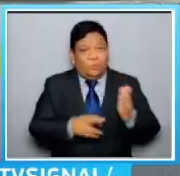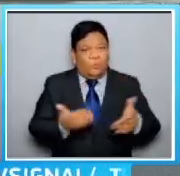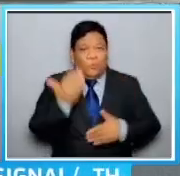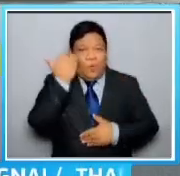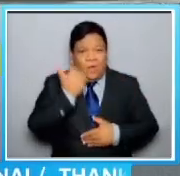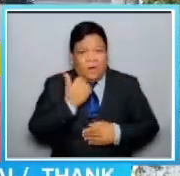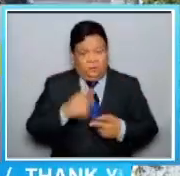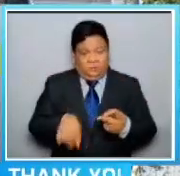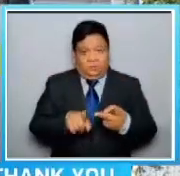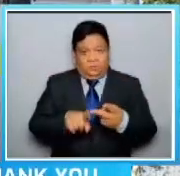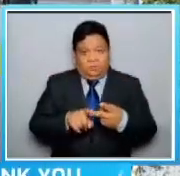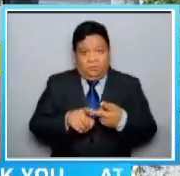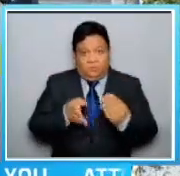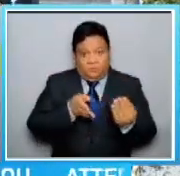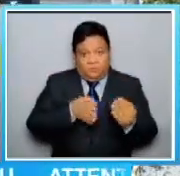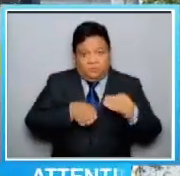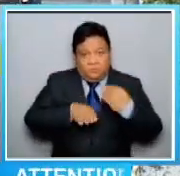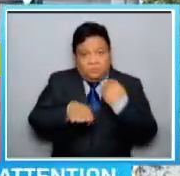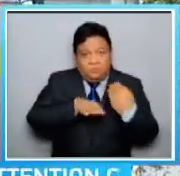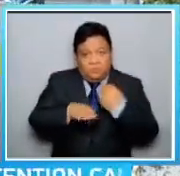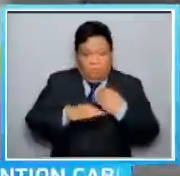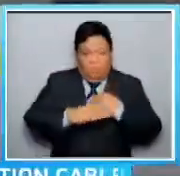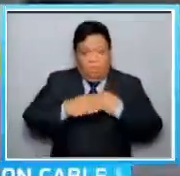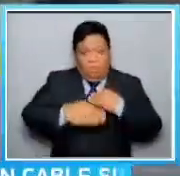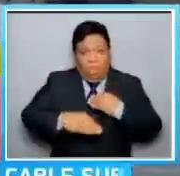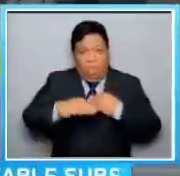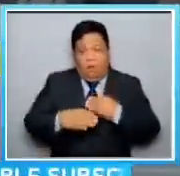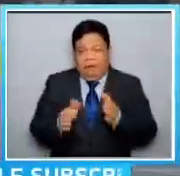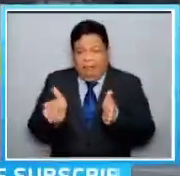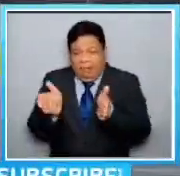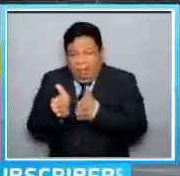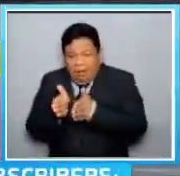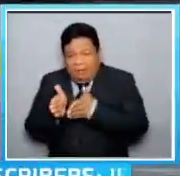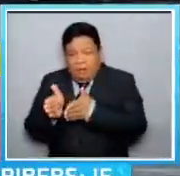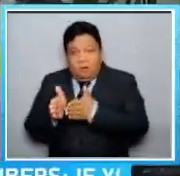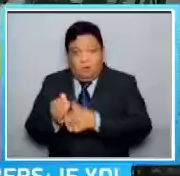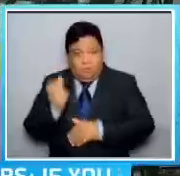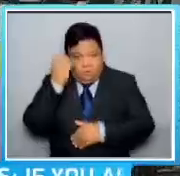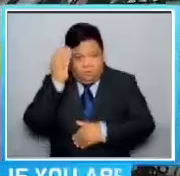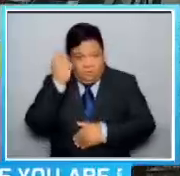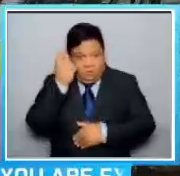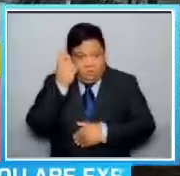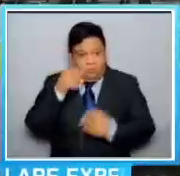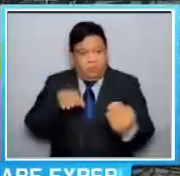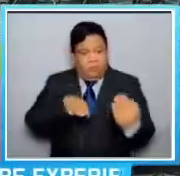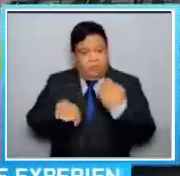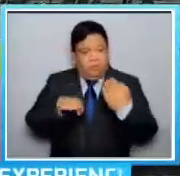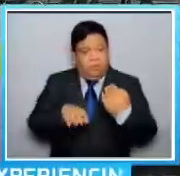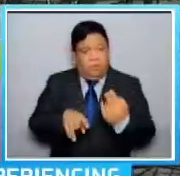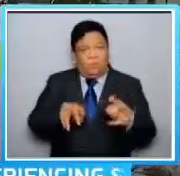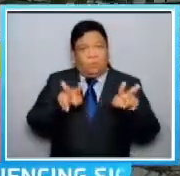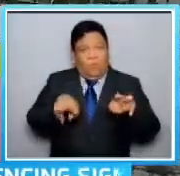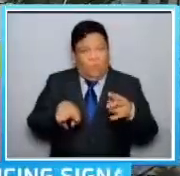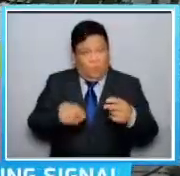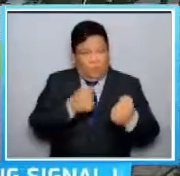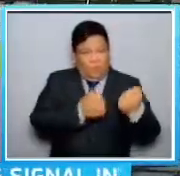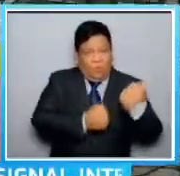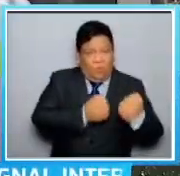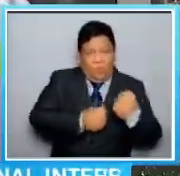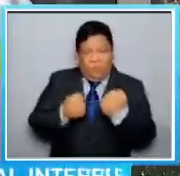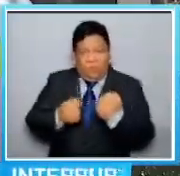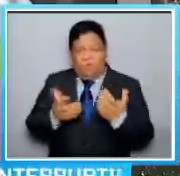kalsada, makipot yung kalsada, ilang lanes lang tayo, dalawang lanes. Yung traffic lights natin, hindi gumagana